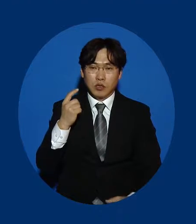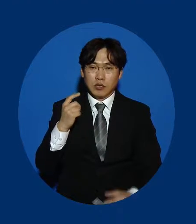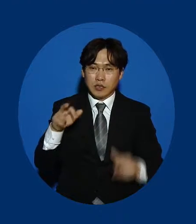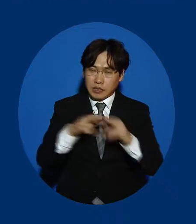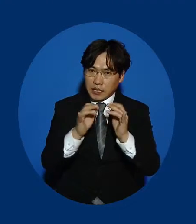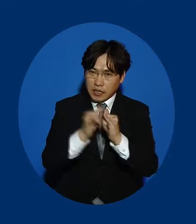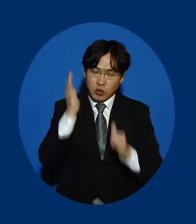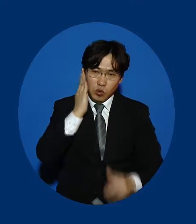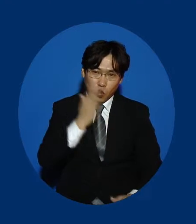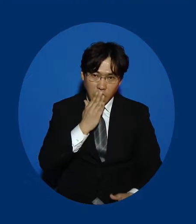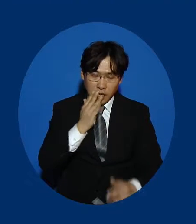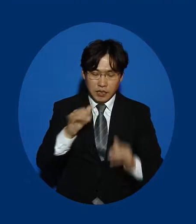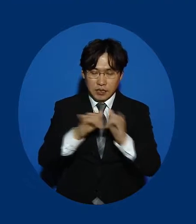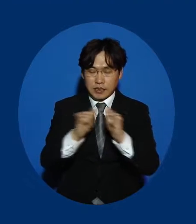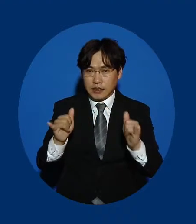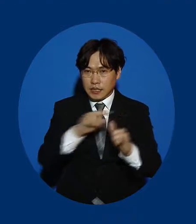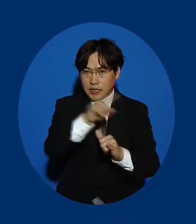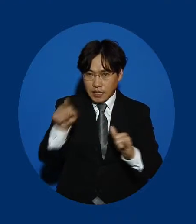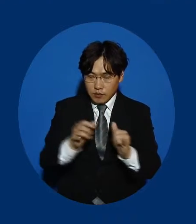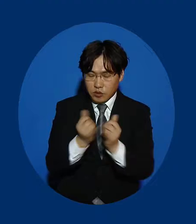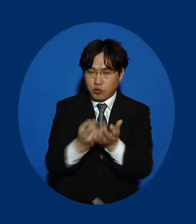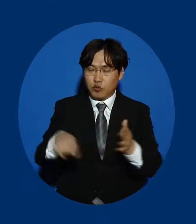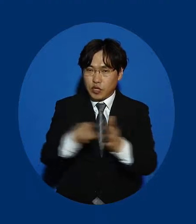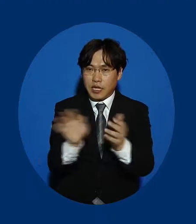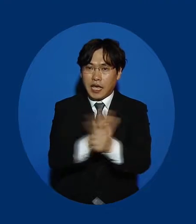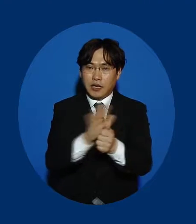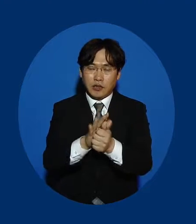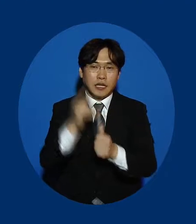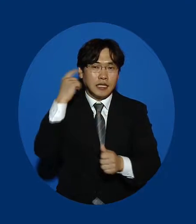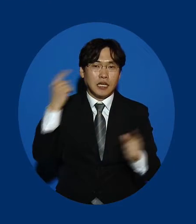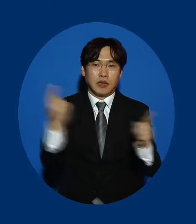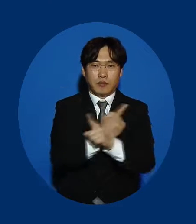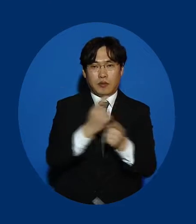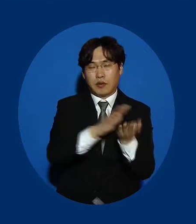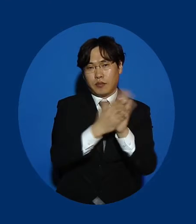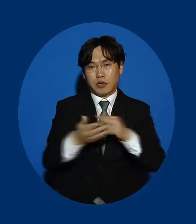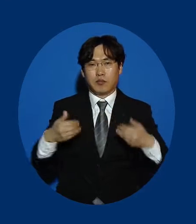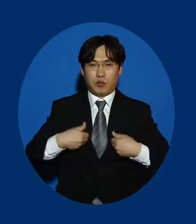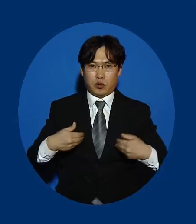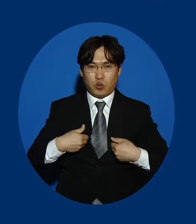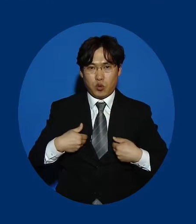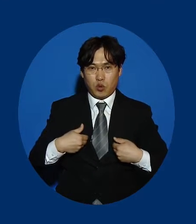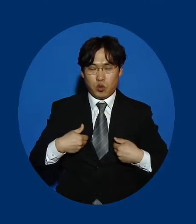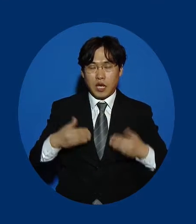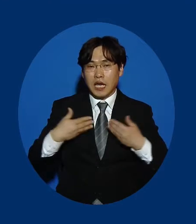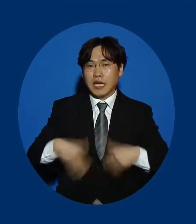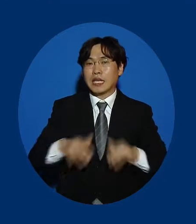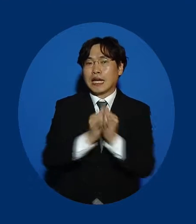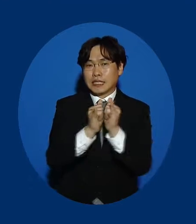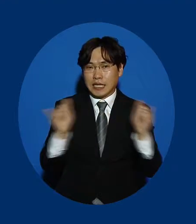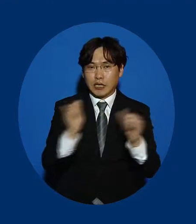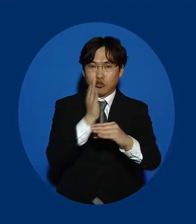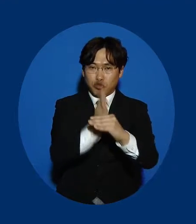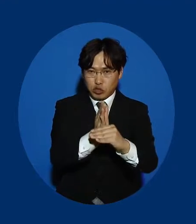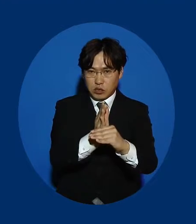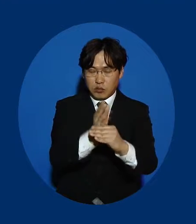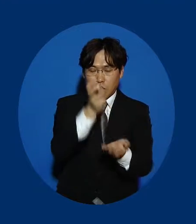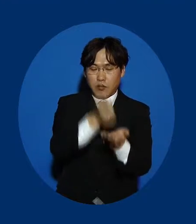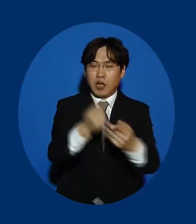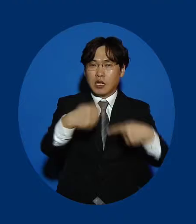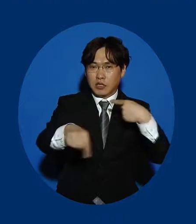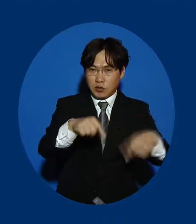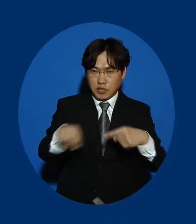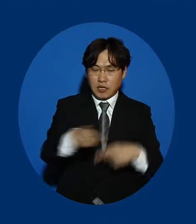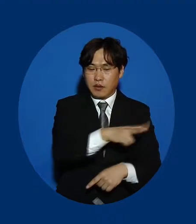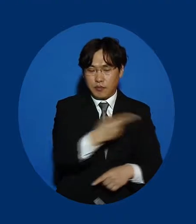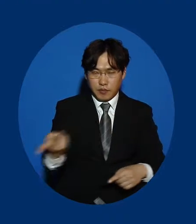움직인다는 생각으로 앞으로 이 인식의 전환이 좀 필요한 것 같습니다. 그런 고리에서 약자 중심의 정책으로 앞으로